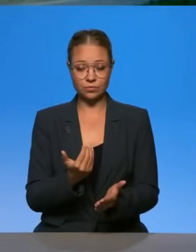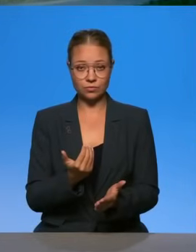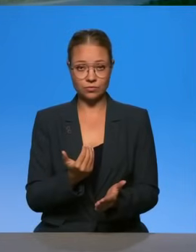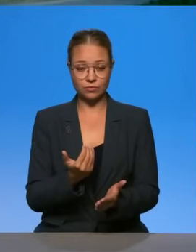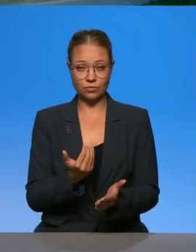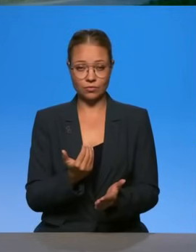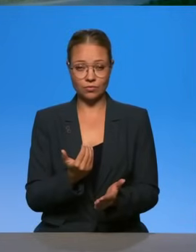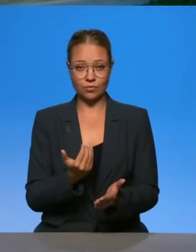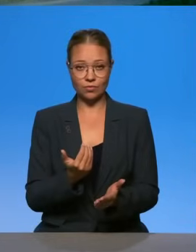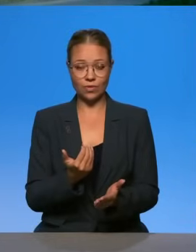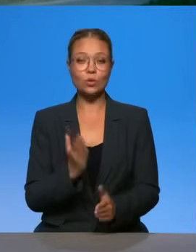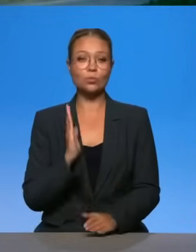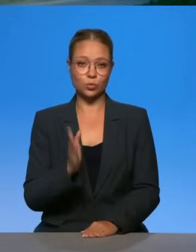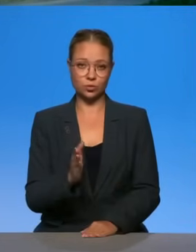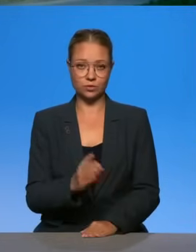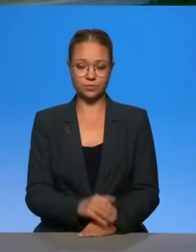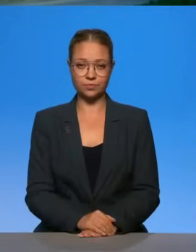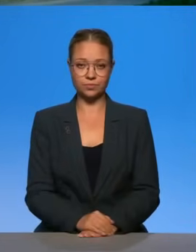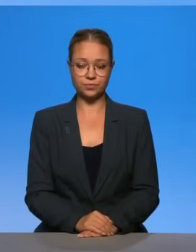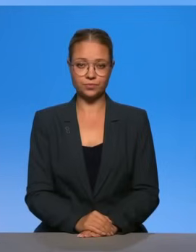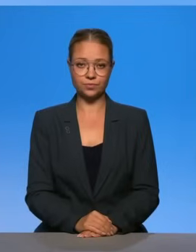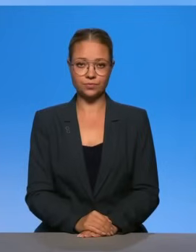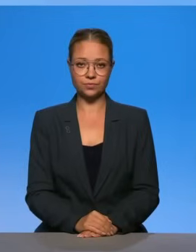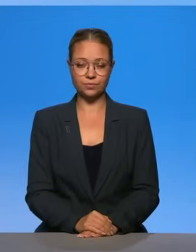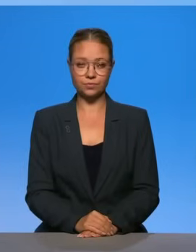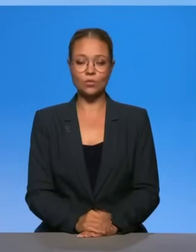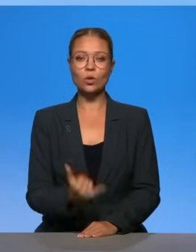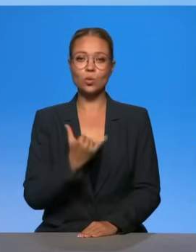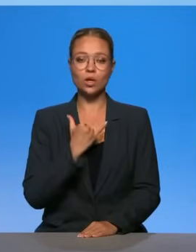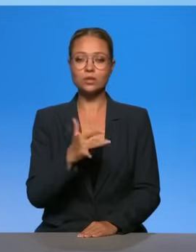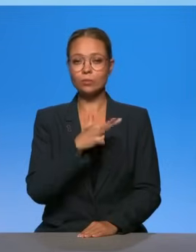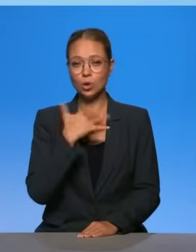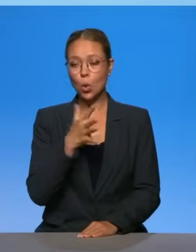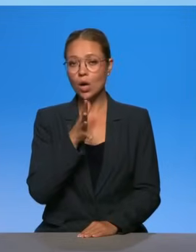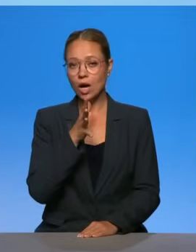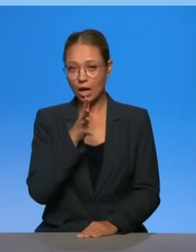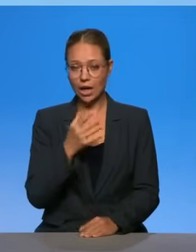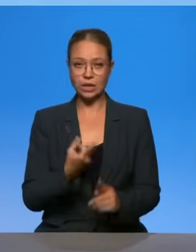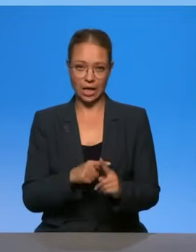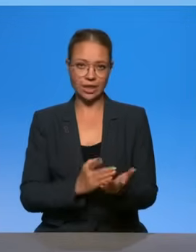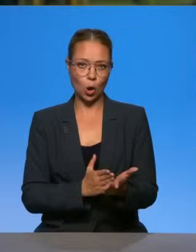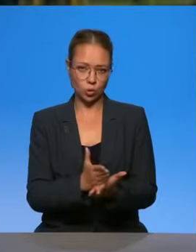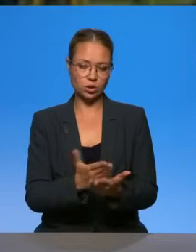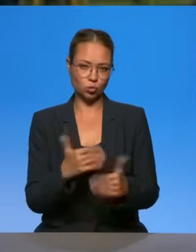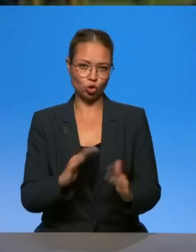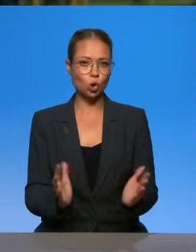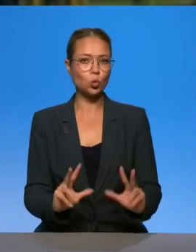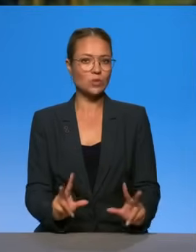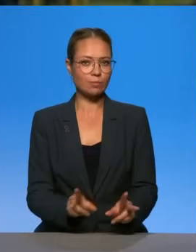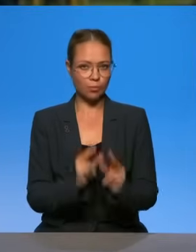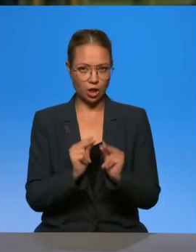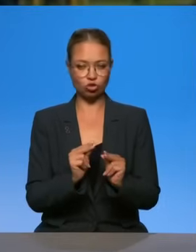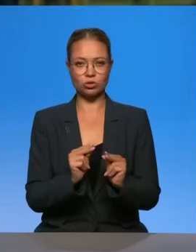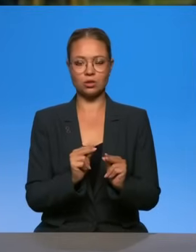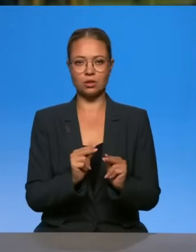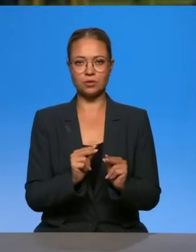волатильно извлекут. У нас уже много лет успешно эта отрасль состоялась, она конкурирует с